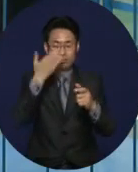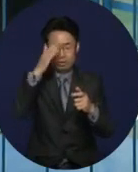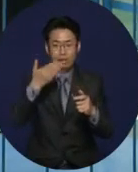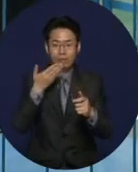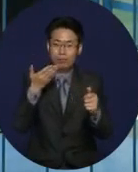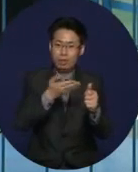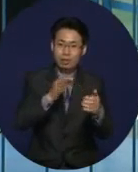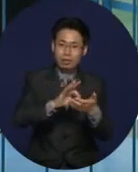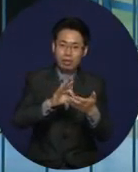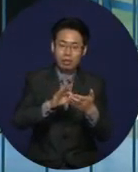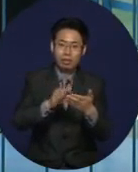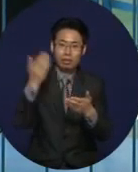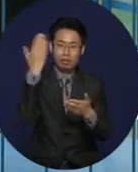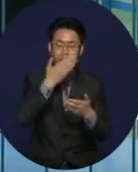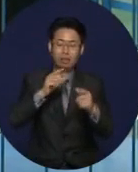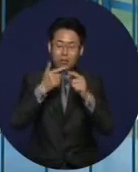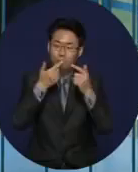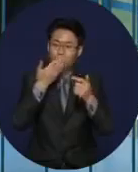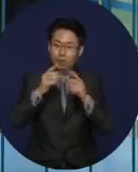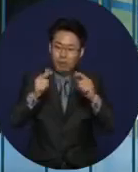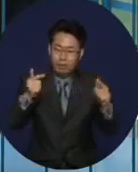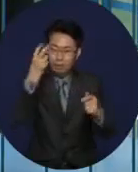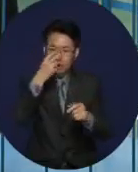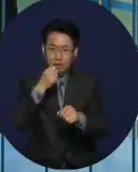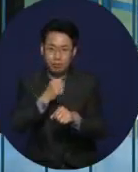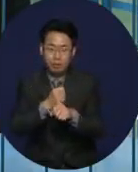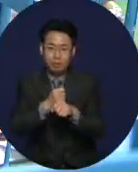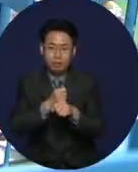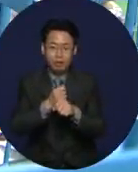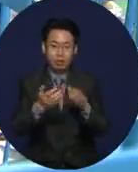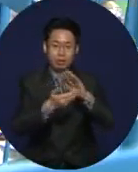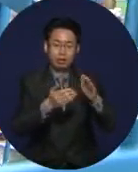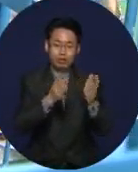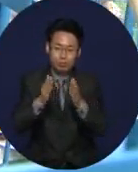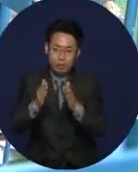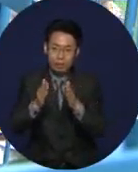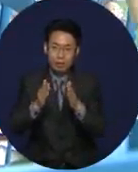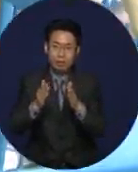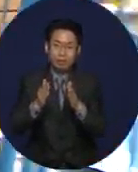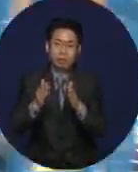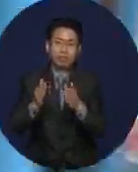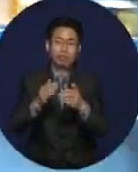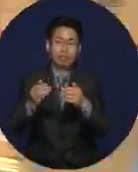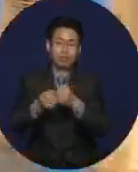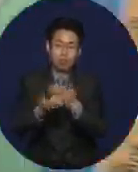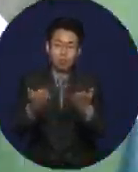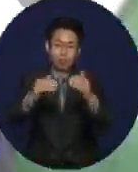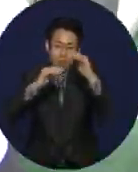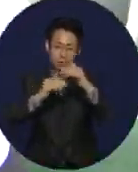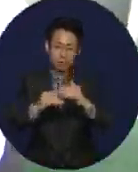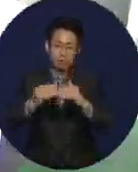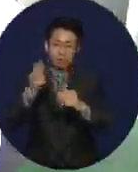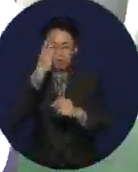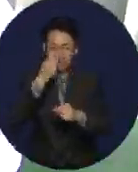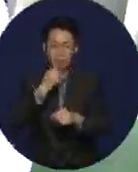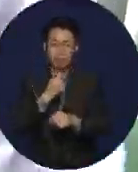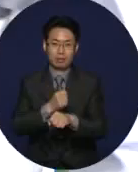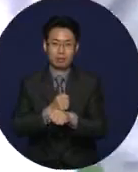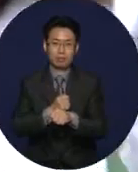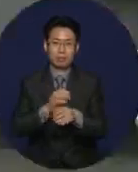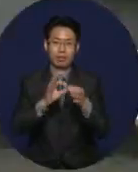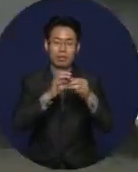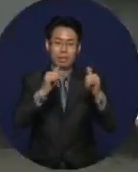무상 급식에 사용되는 친환경 식재료를 점검하고 전처리 과정, 피킹, 배송 등의 공급 단계를